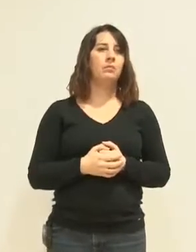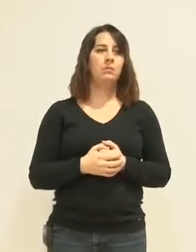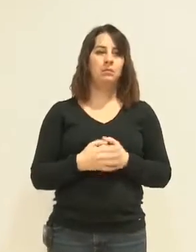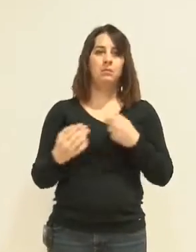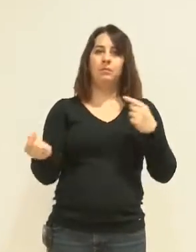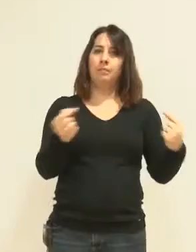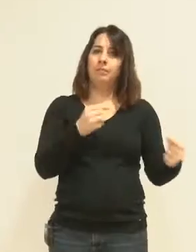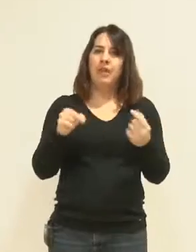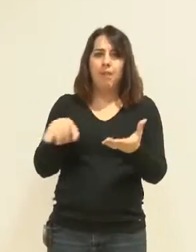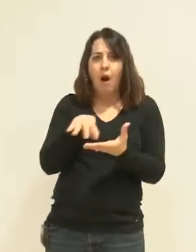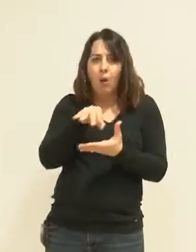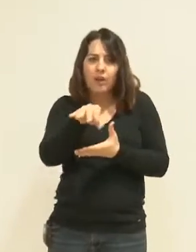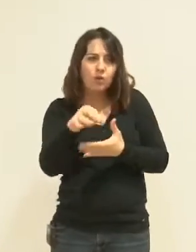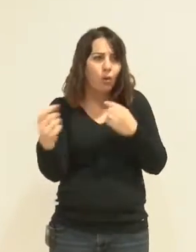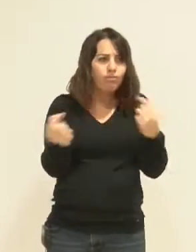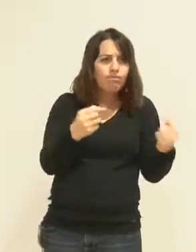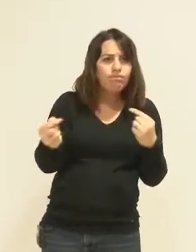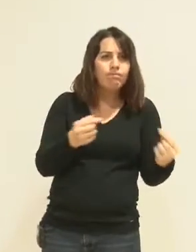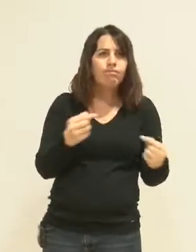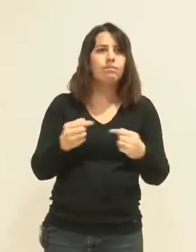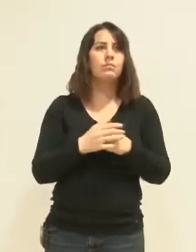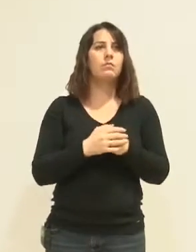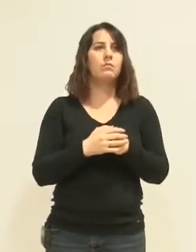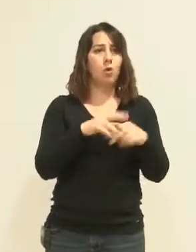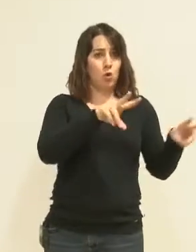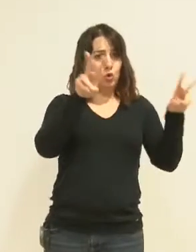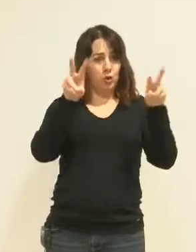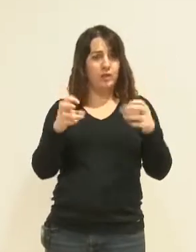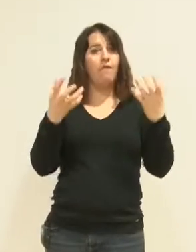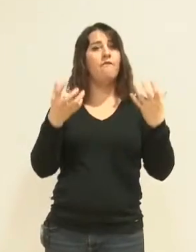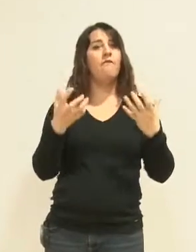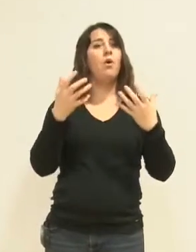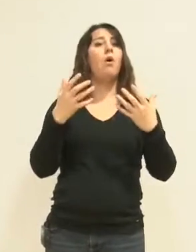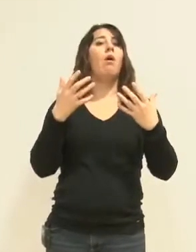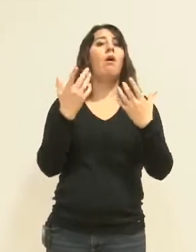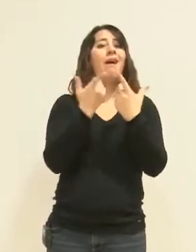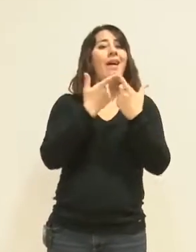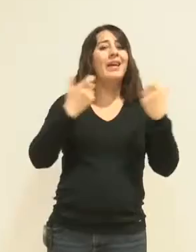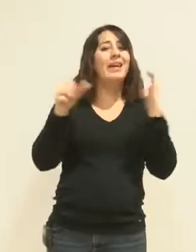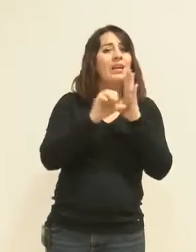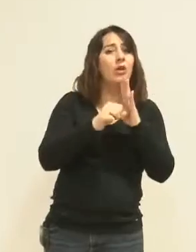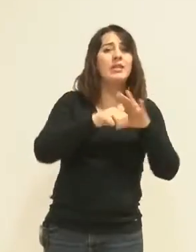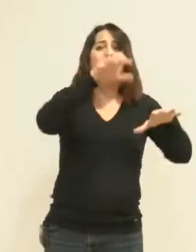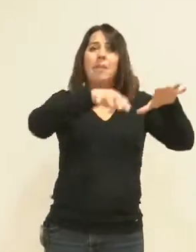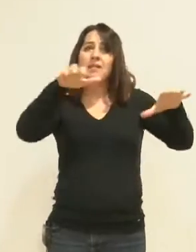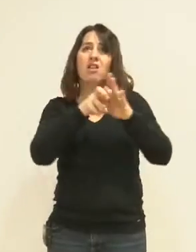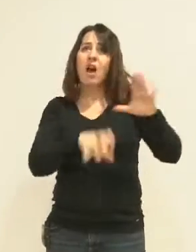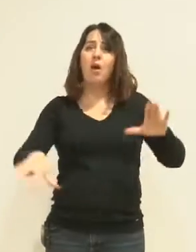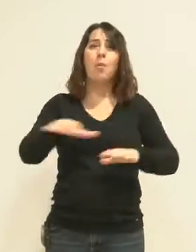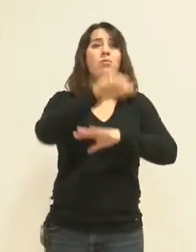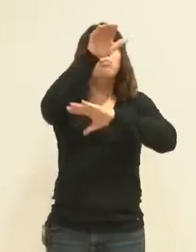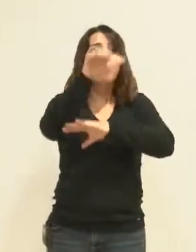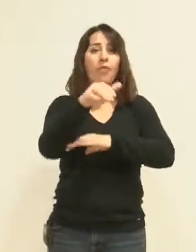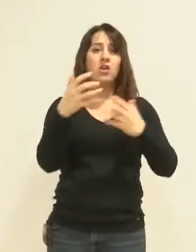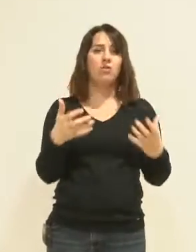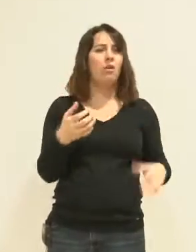débat d'orientation, on cherche à, je cite, « préserver les diverses identités paysagères de l'agglomération ».